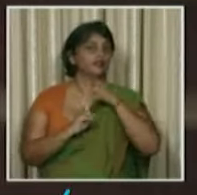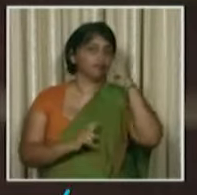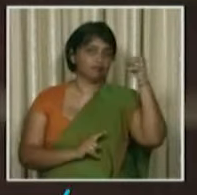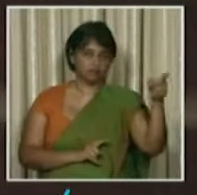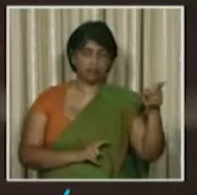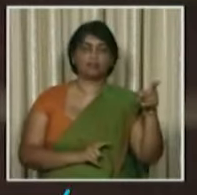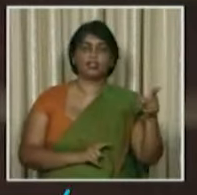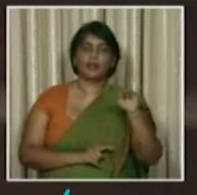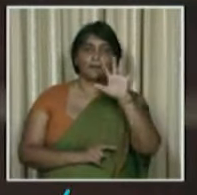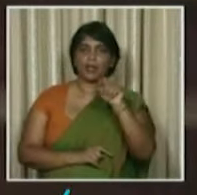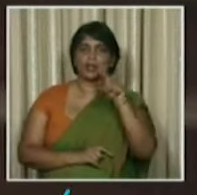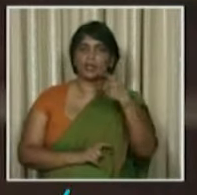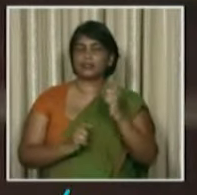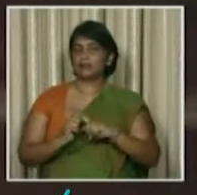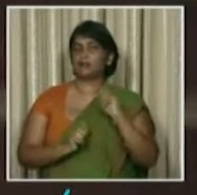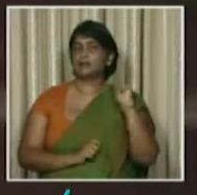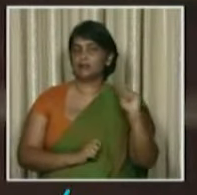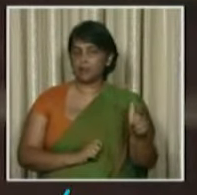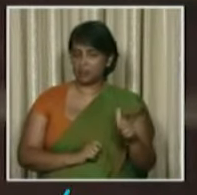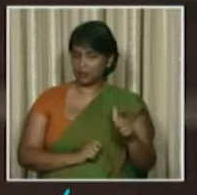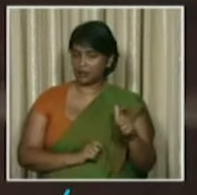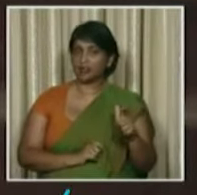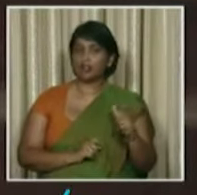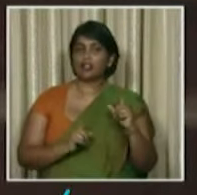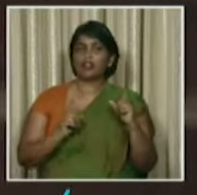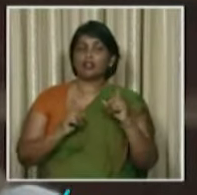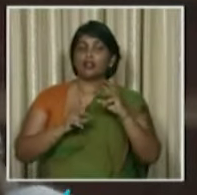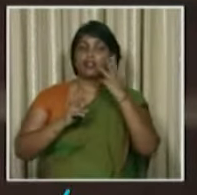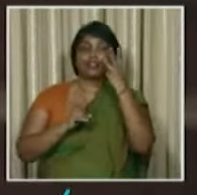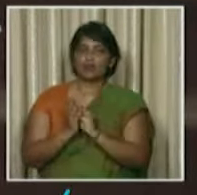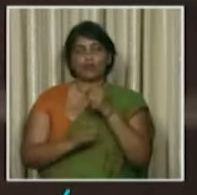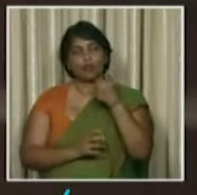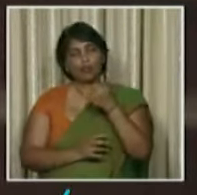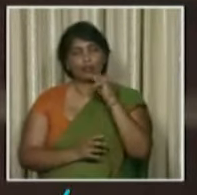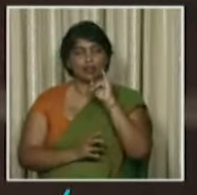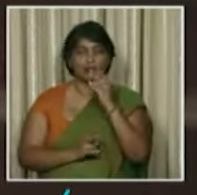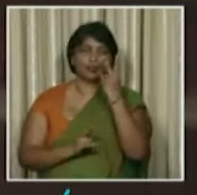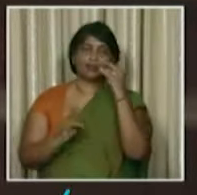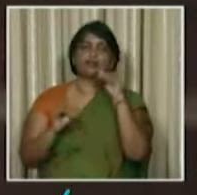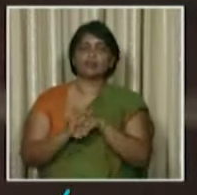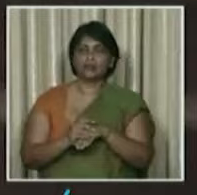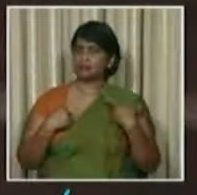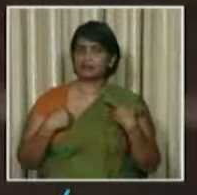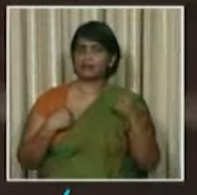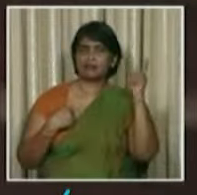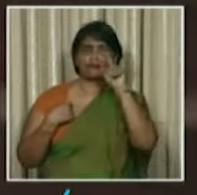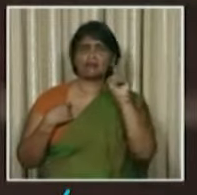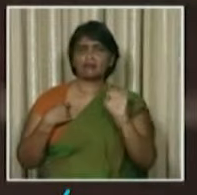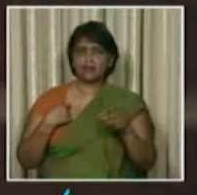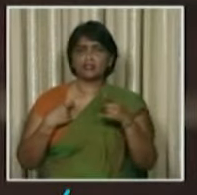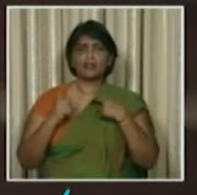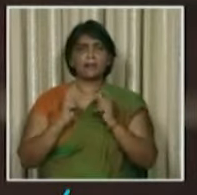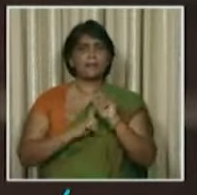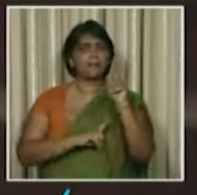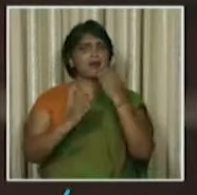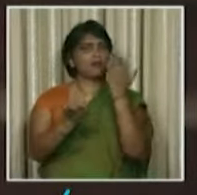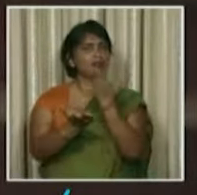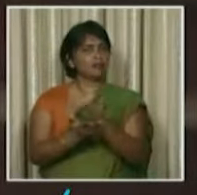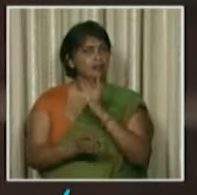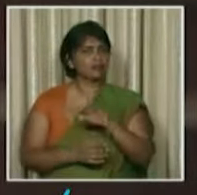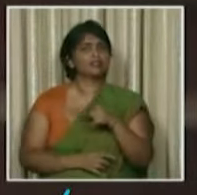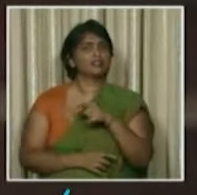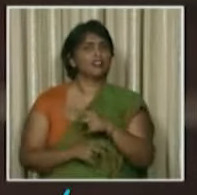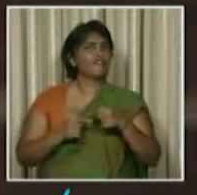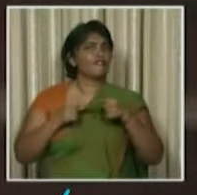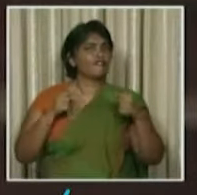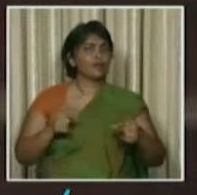ඒගොල්ලන්ට 5100ක් ගෙවන්න ඕනේ. $300 ගානේ බෙදලා බලන්න එන්නේ ගාන. මට තාම සර්ප්‍රයිසිං මේක පාර්ලිමේන්තුවට දාපු වෙලාවේ ඇයි